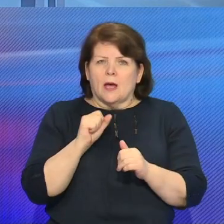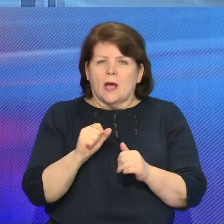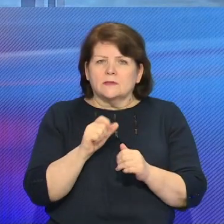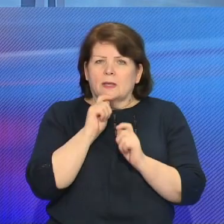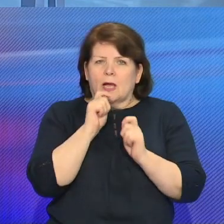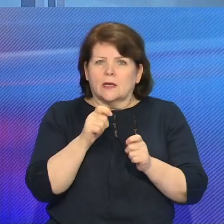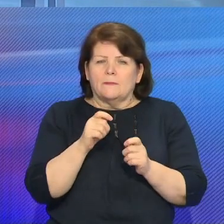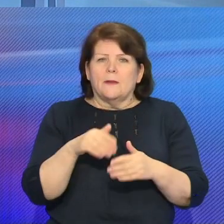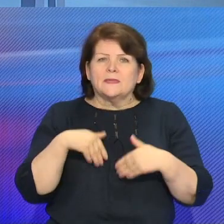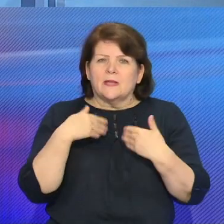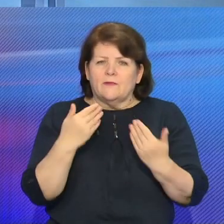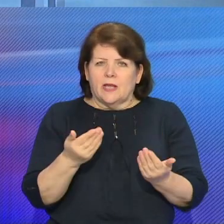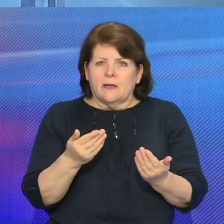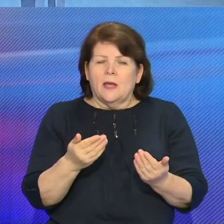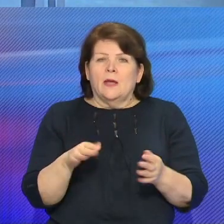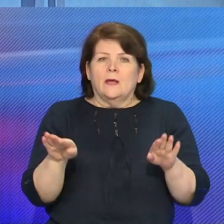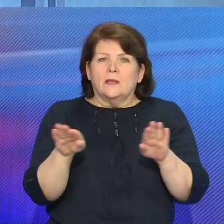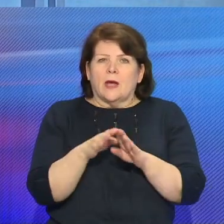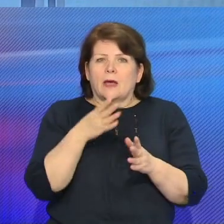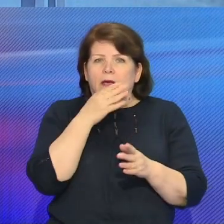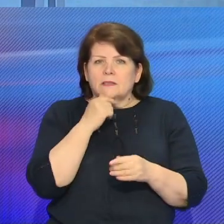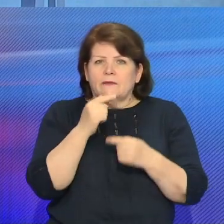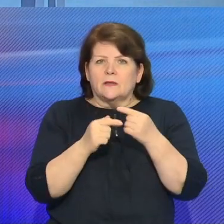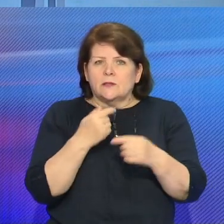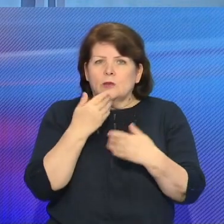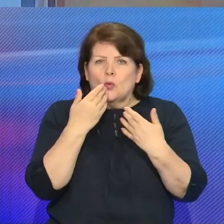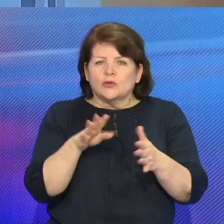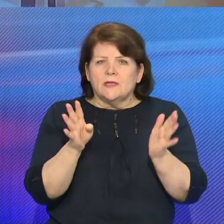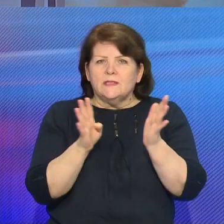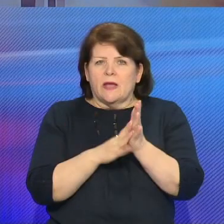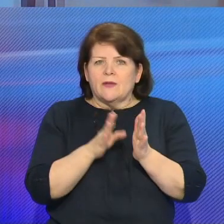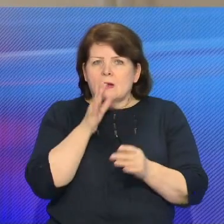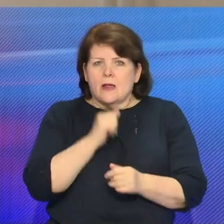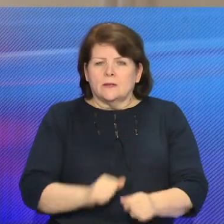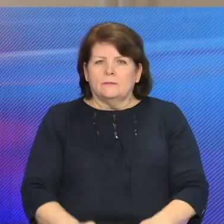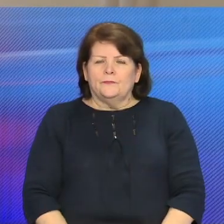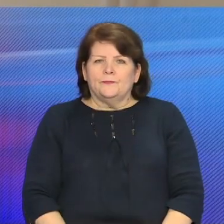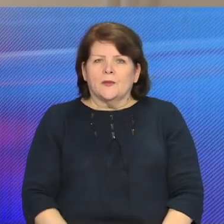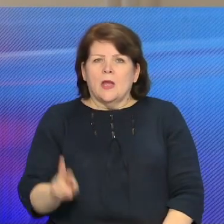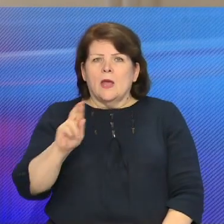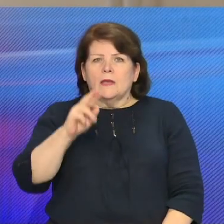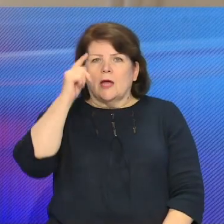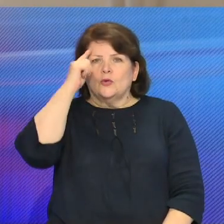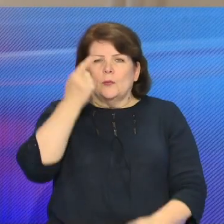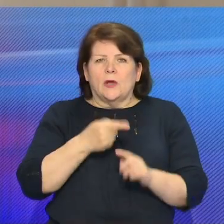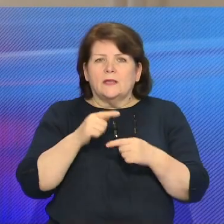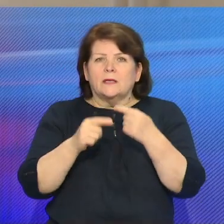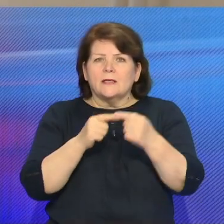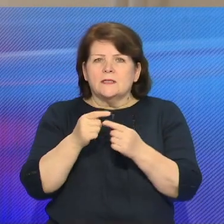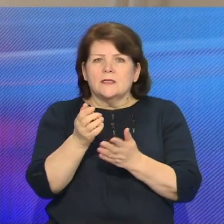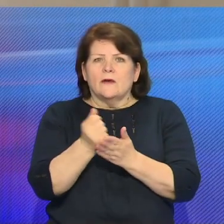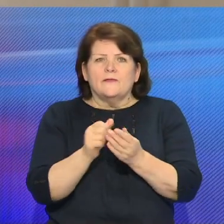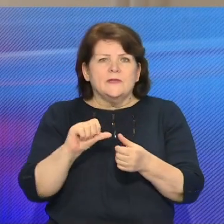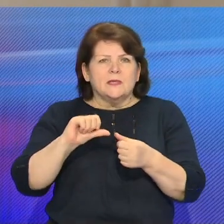віншаваннямі. Да слова, гэтай прыгожай традыцыі ўжо 9-ты год. Я думаю, эта традиция сохранится всегда. Вы